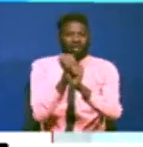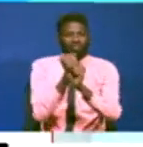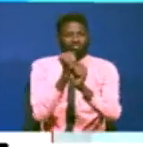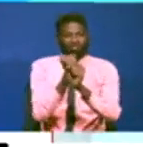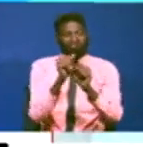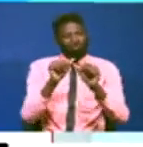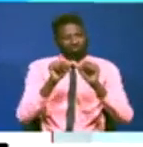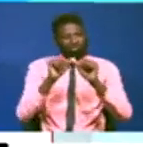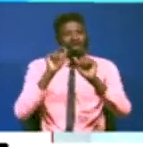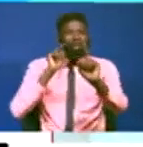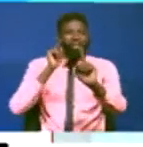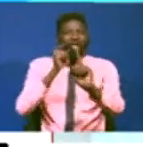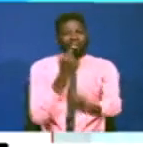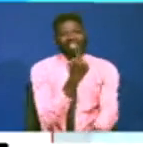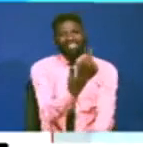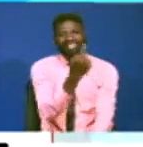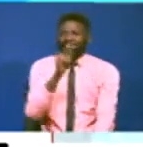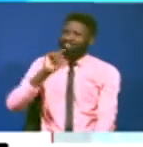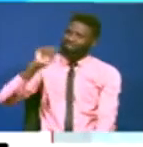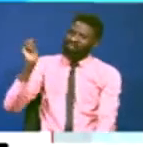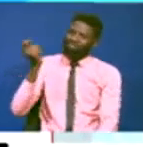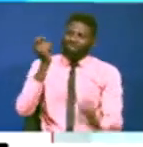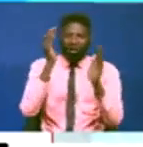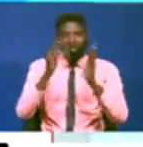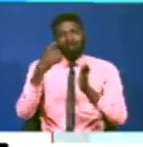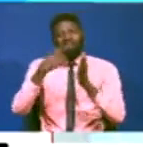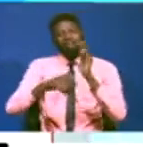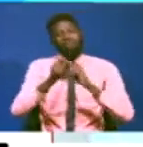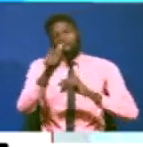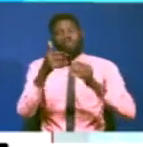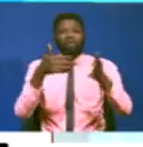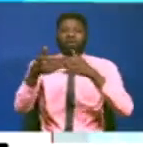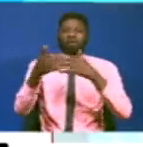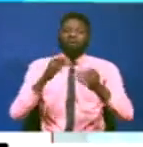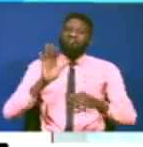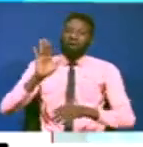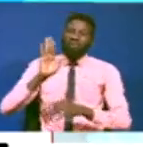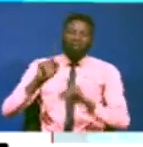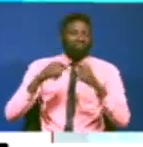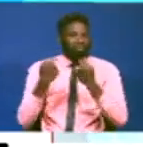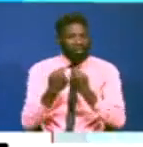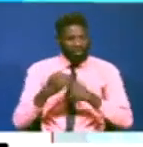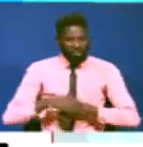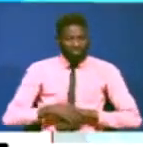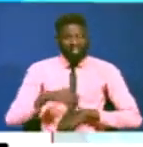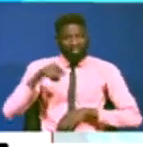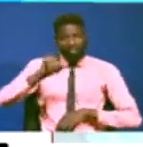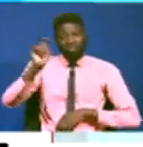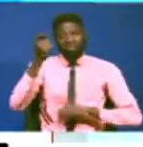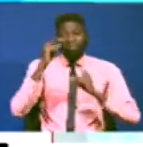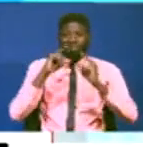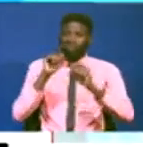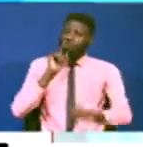MKenya analipa ushuru bila kujali tabaka zao katika jamii. Rais amesema ameiagiza halmashauri ya ukusanyaji ushuru humu